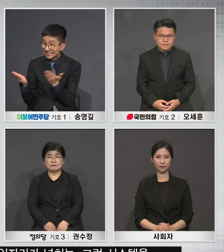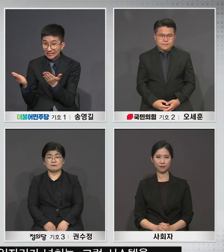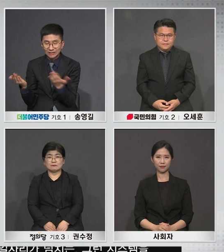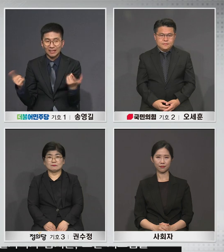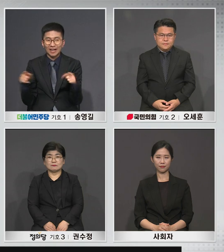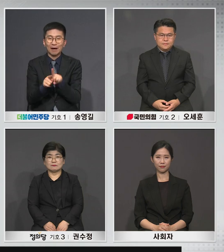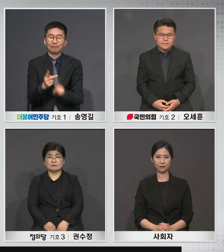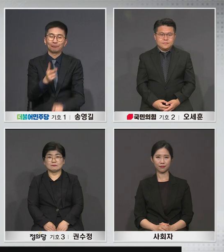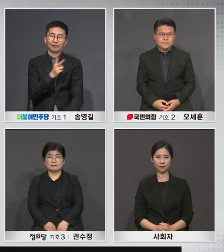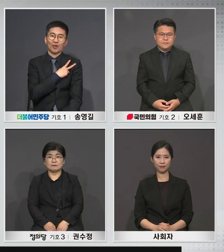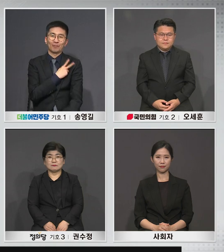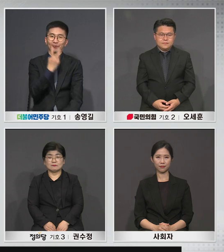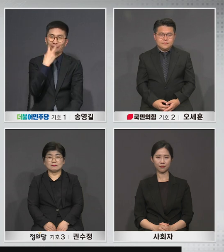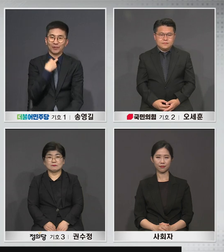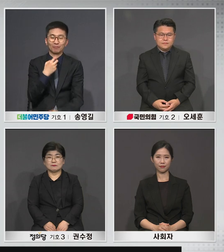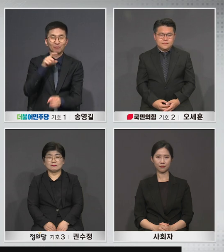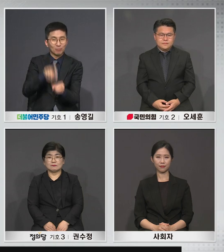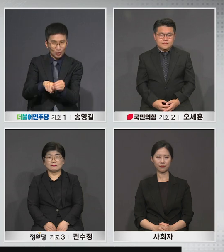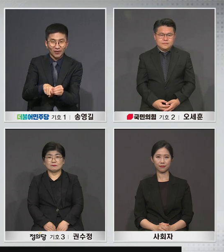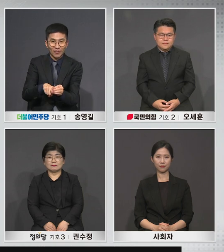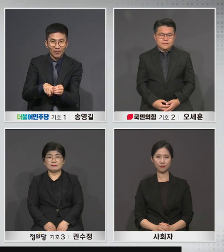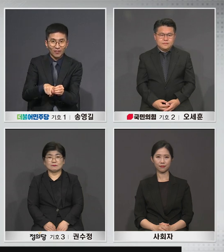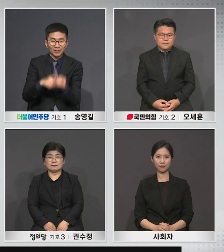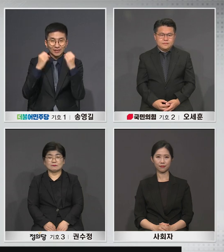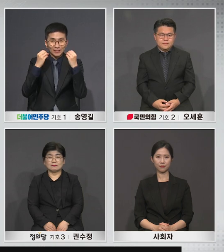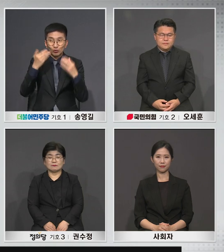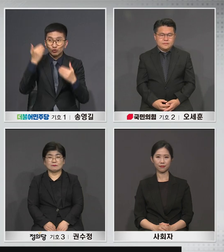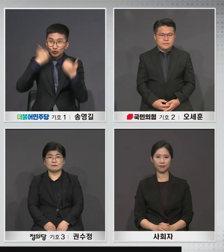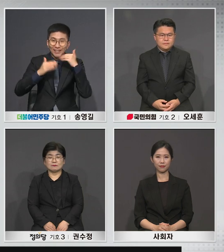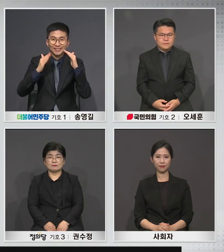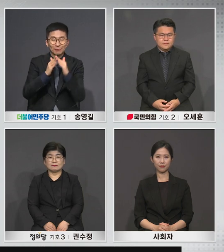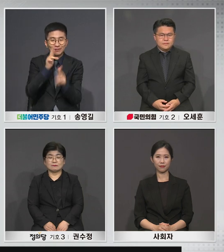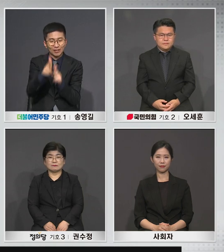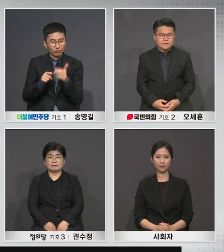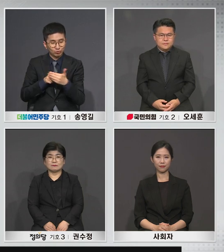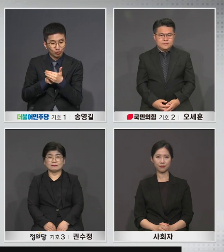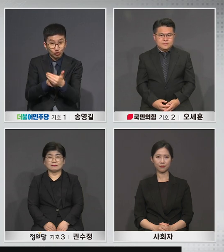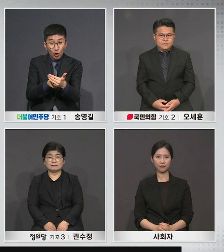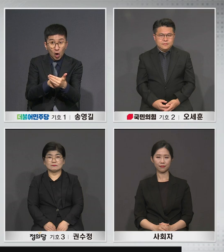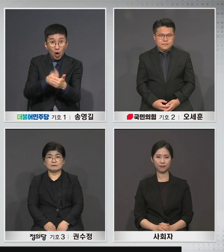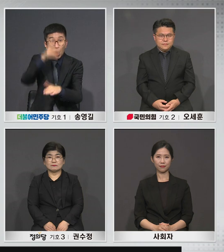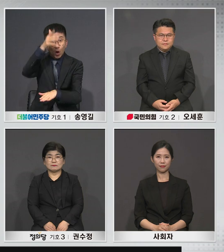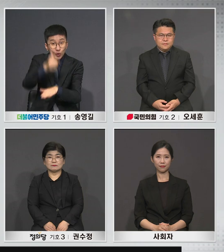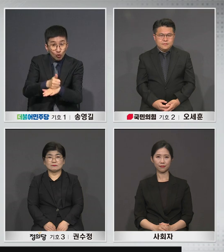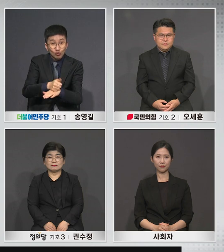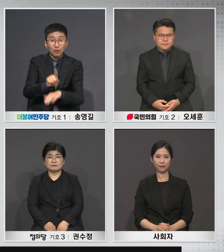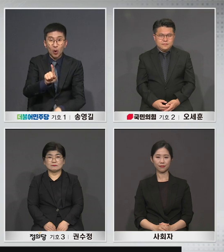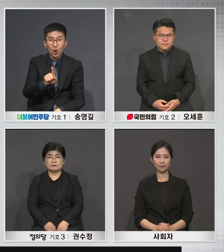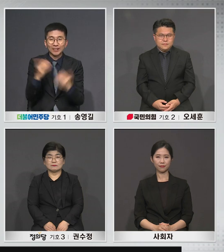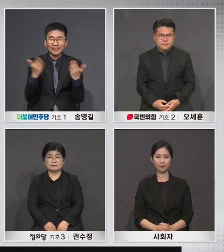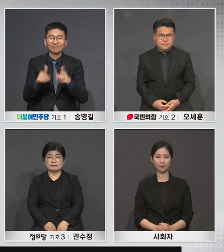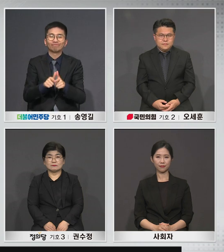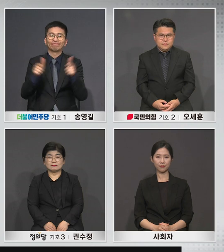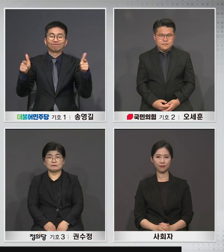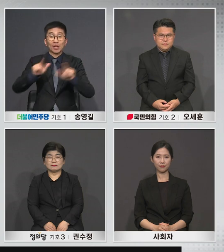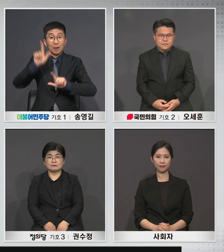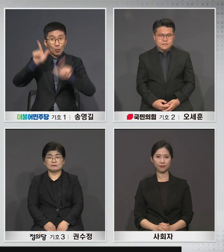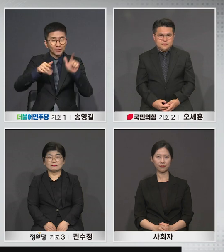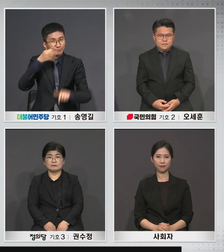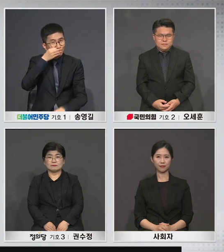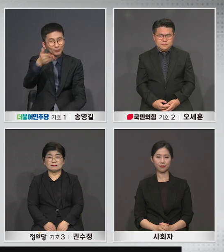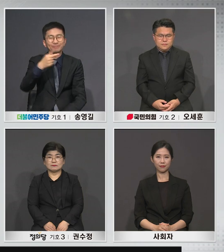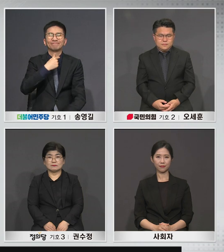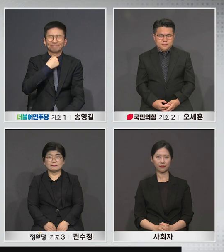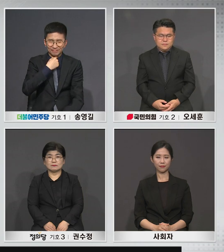결합되는 새로운 형태의 누구나 집 프로젝트를 통해서 이런 일자리를 창출하는 모습을 보여드리겠다는